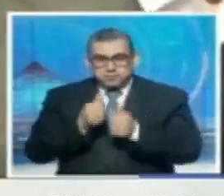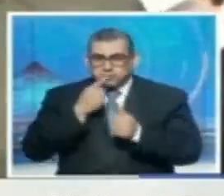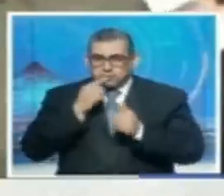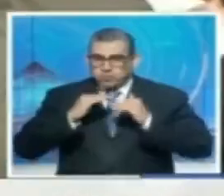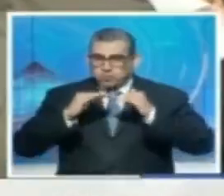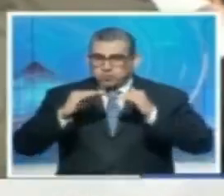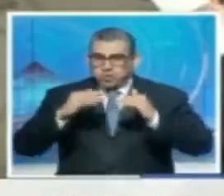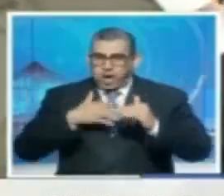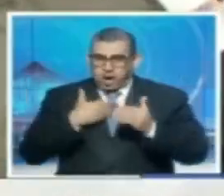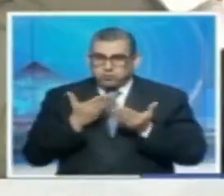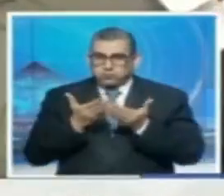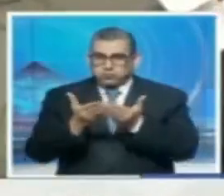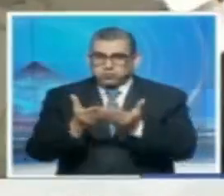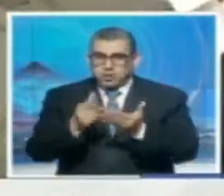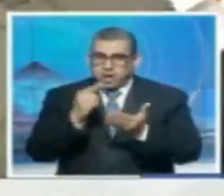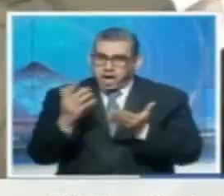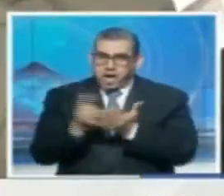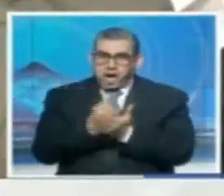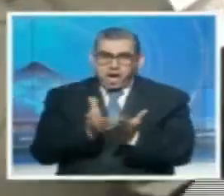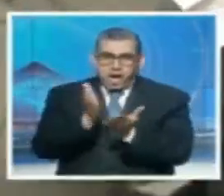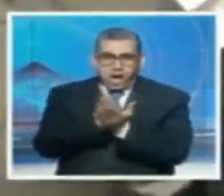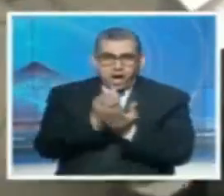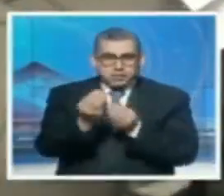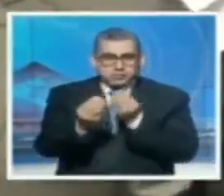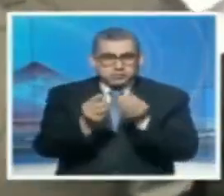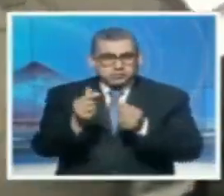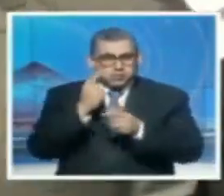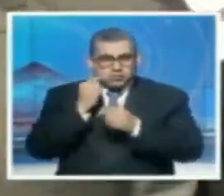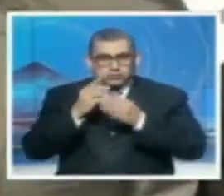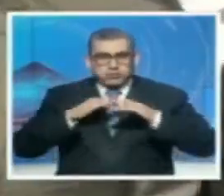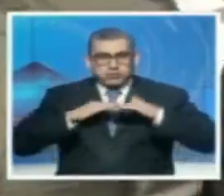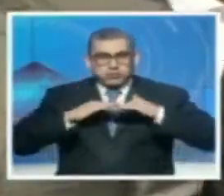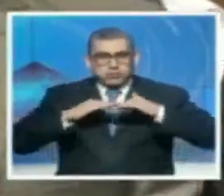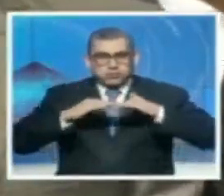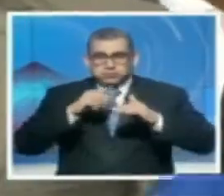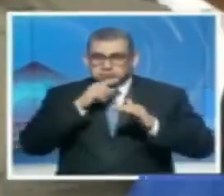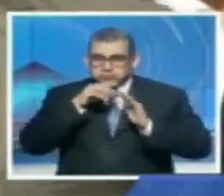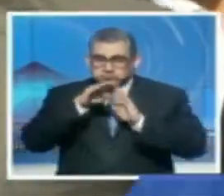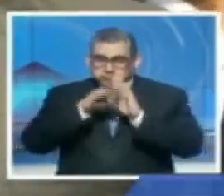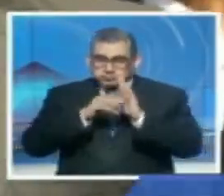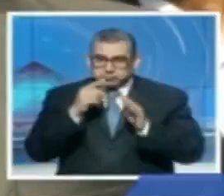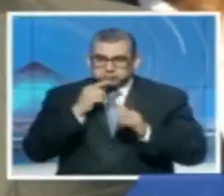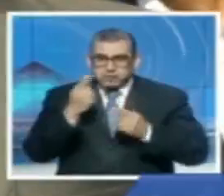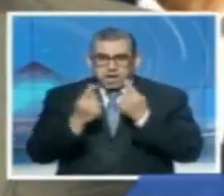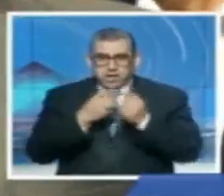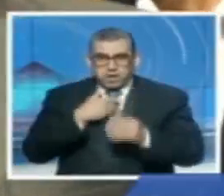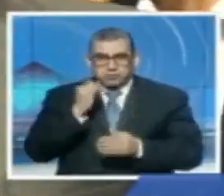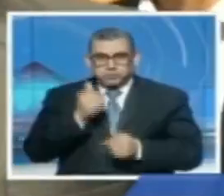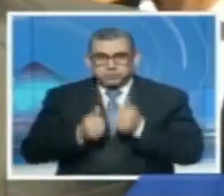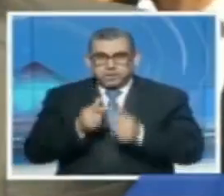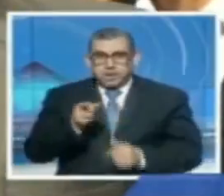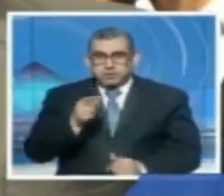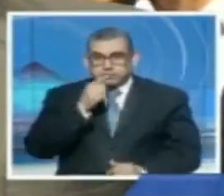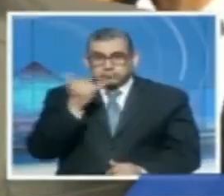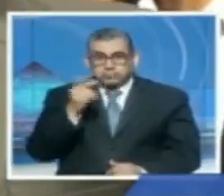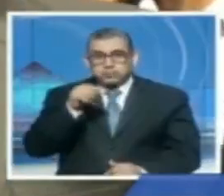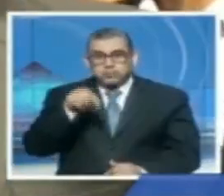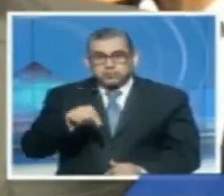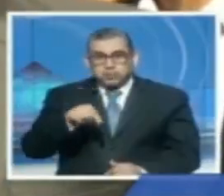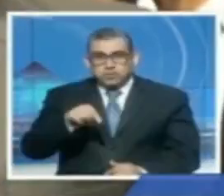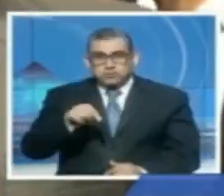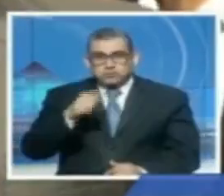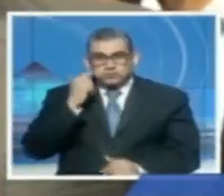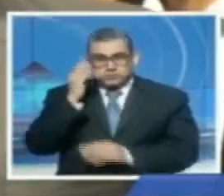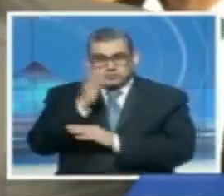وجه، وأن كل واحد ياخد حقه، وأن الامتحانات تبقى منضبطة والأمور كلها تبقى منضبطة. ومن هنا كان